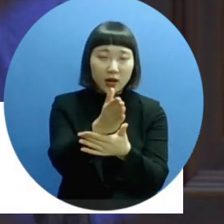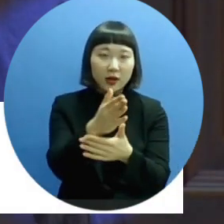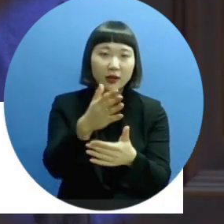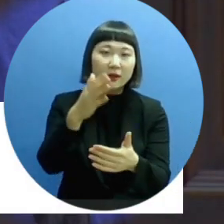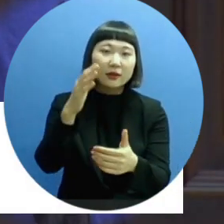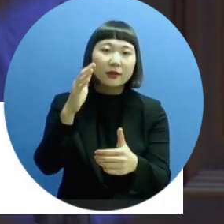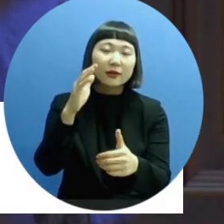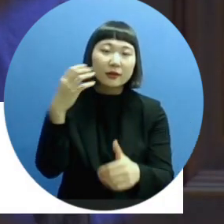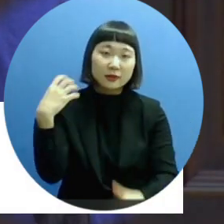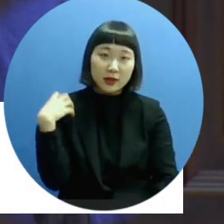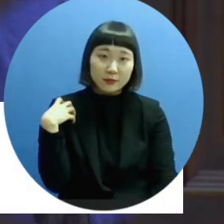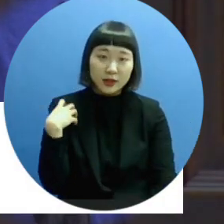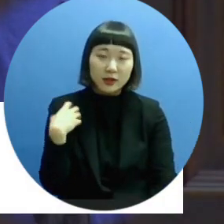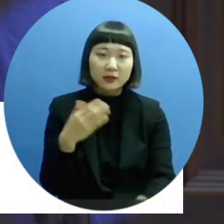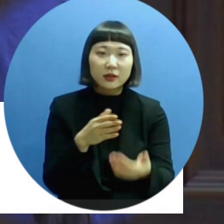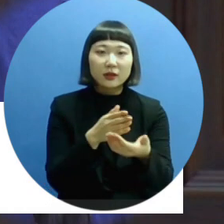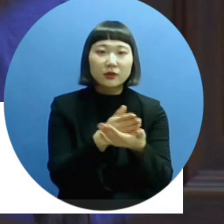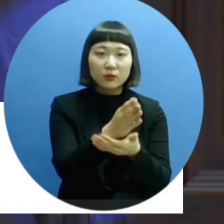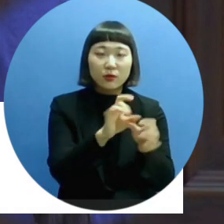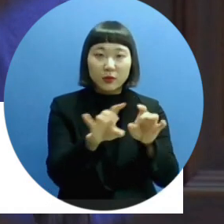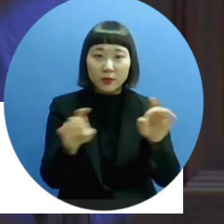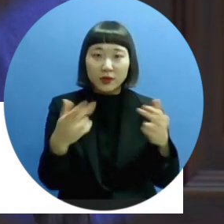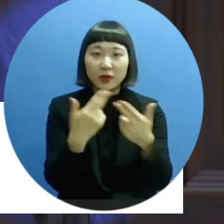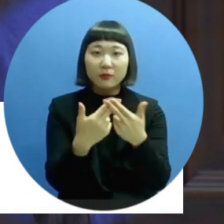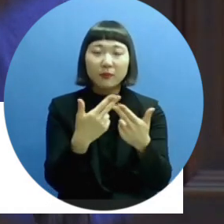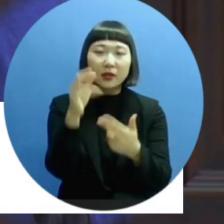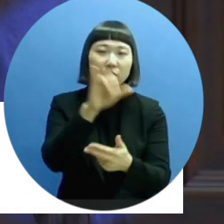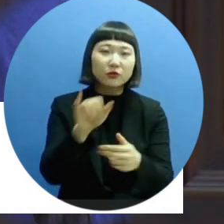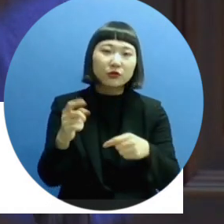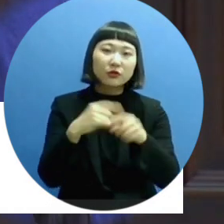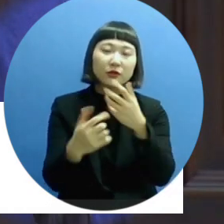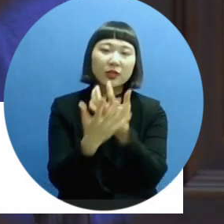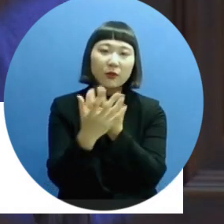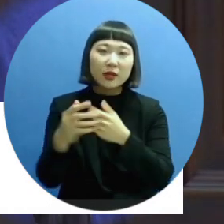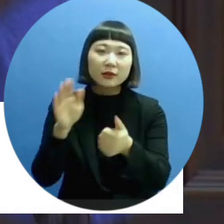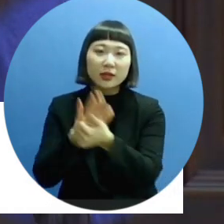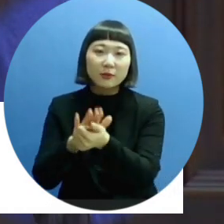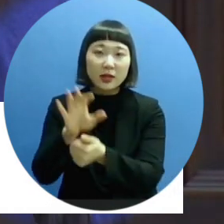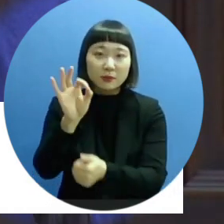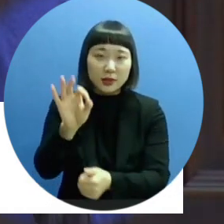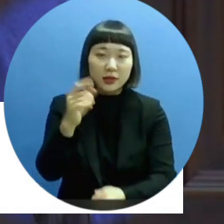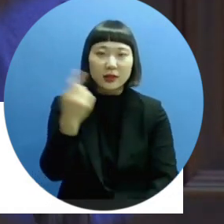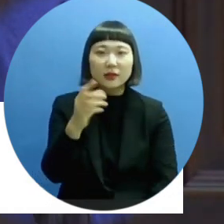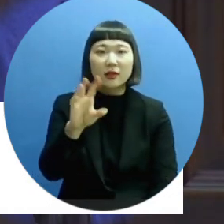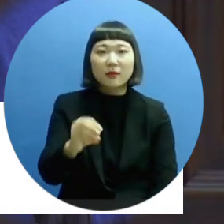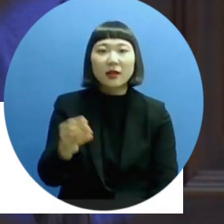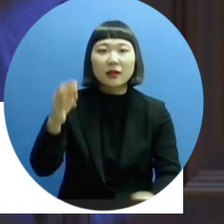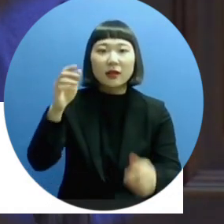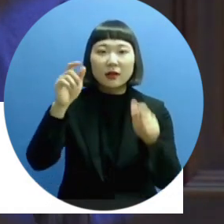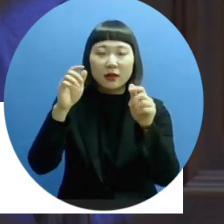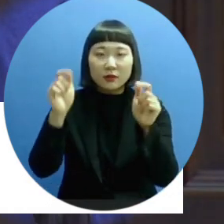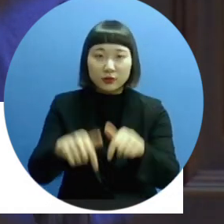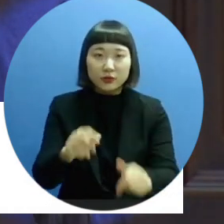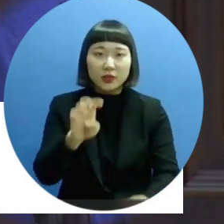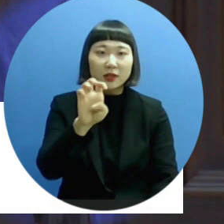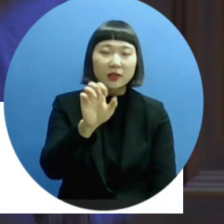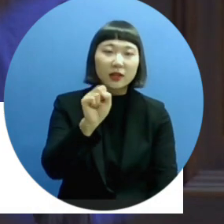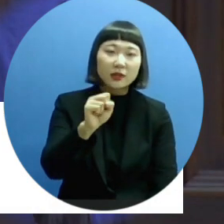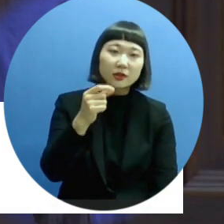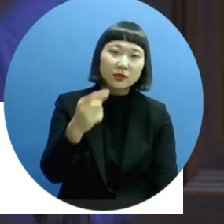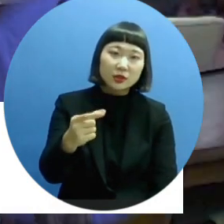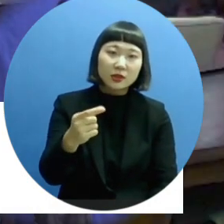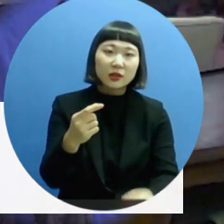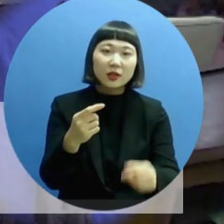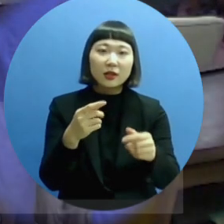지원 1천만 원 삭감, ESG 경영 컨설팅 지원 2억 5천만 원 중 1억 5천만 원